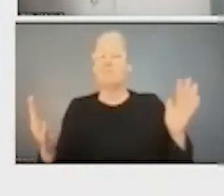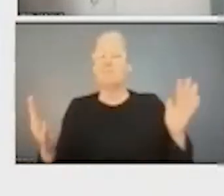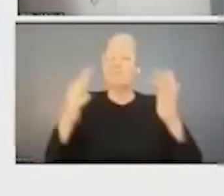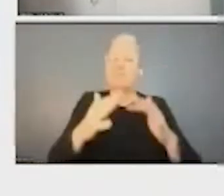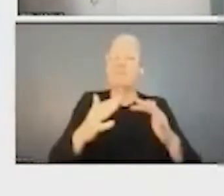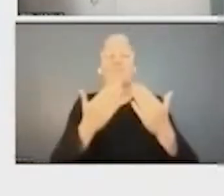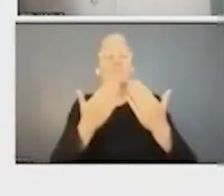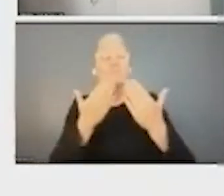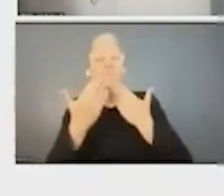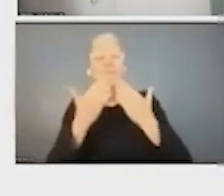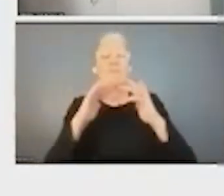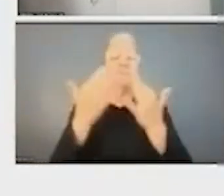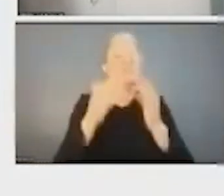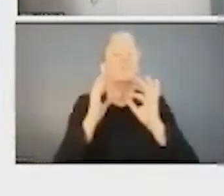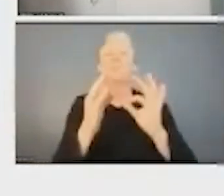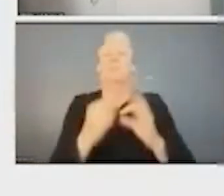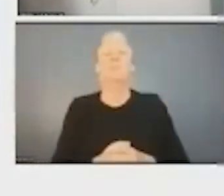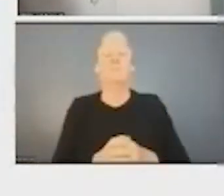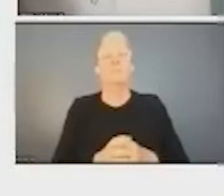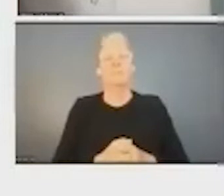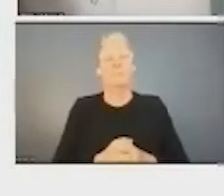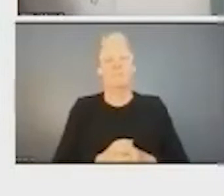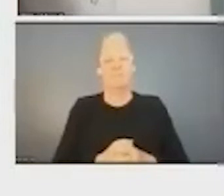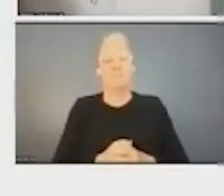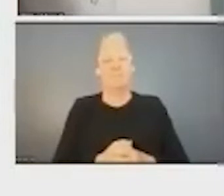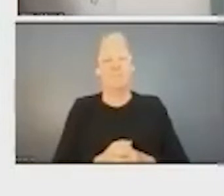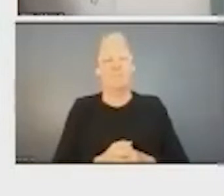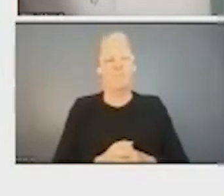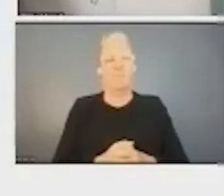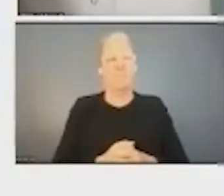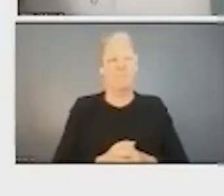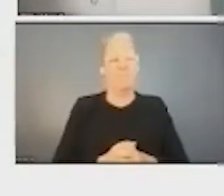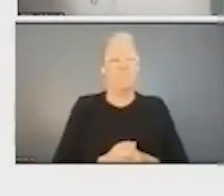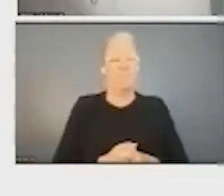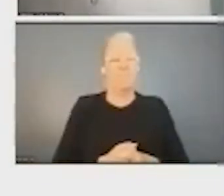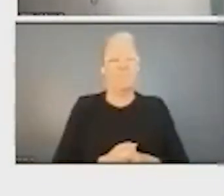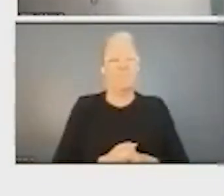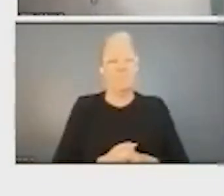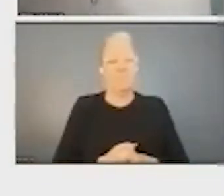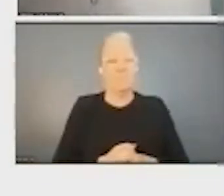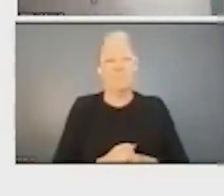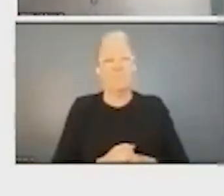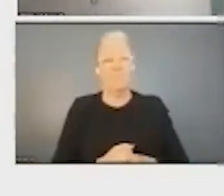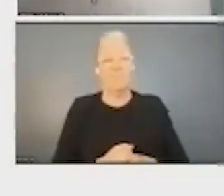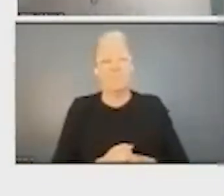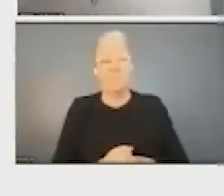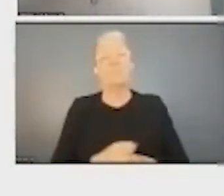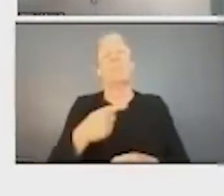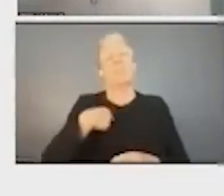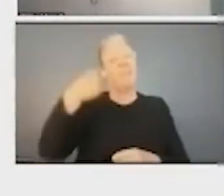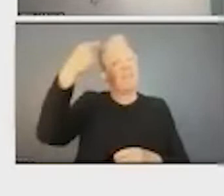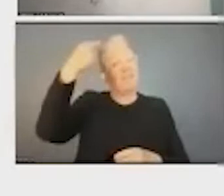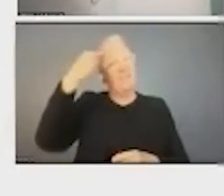الفعالية. من الصحيح أن هذه الجهود وهذه الخصائص